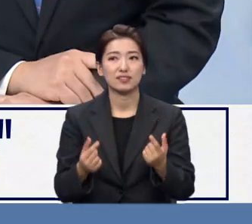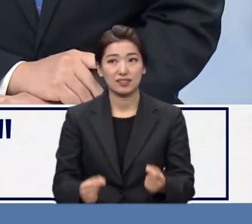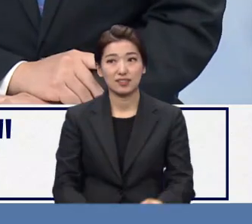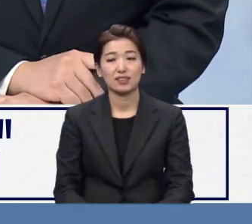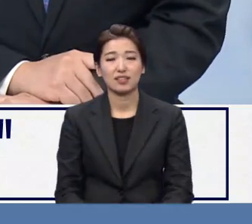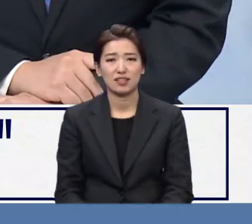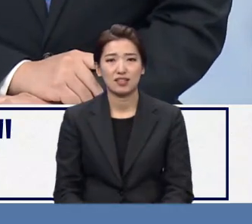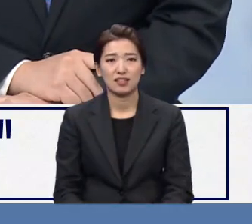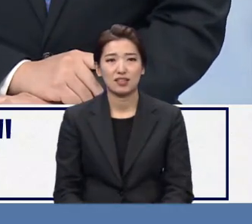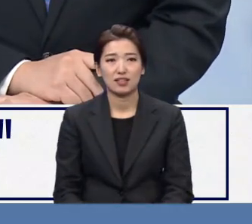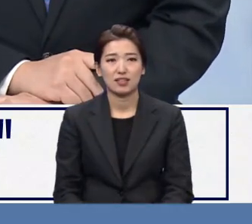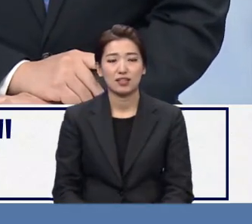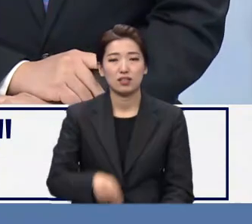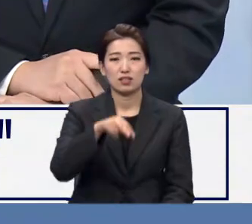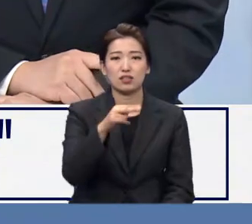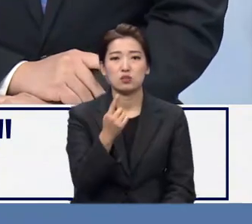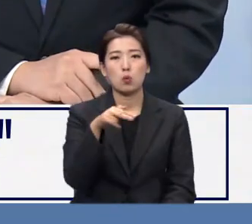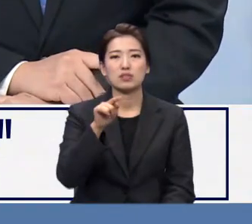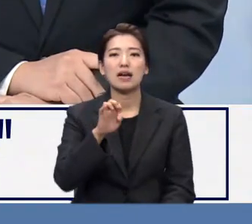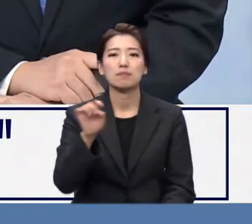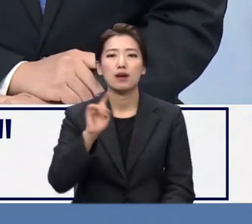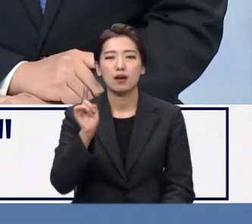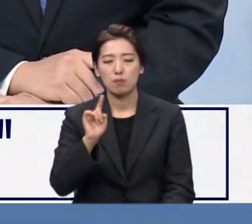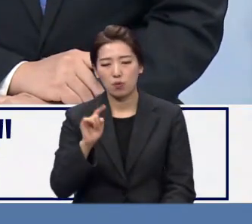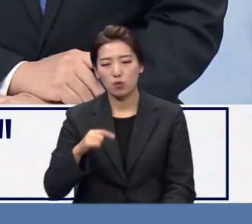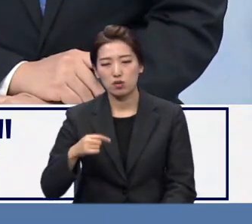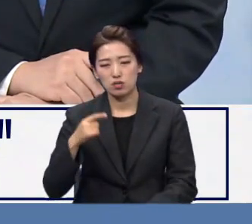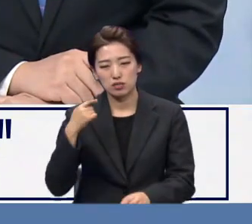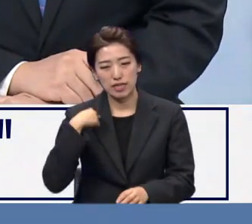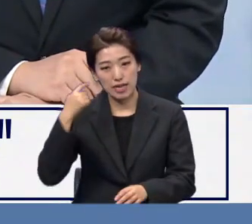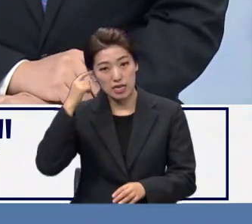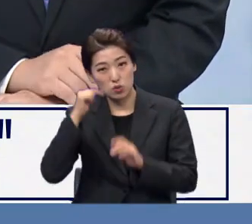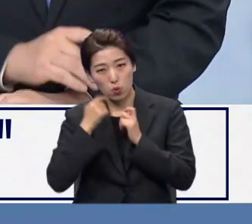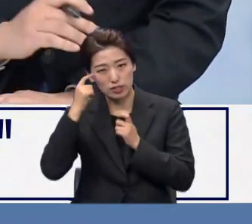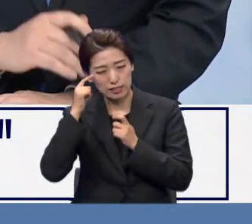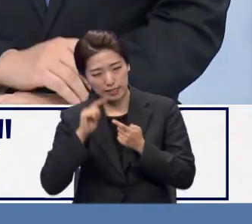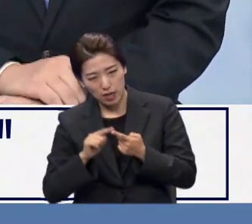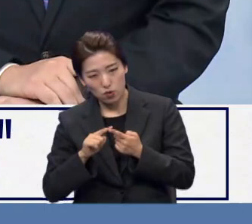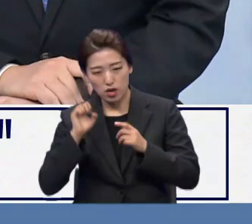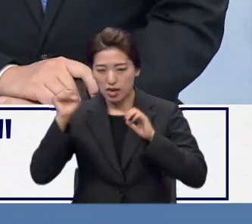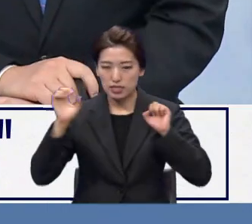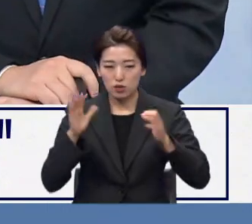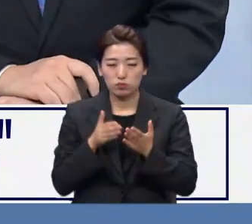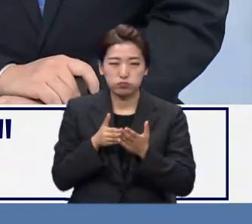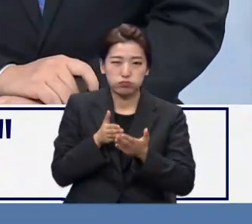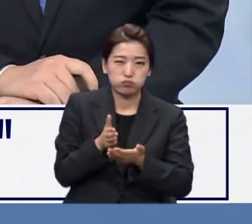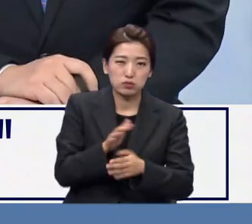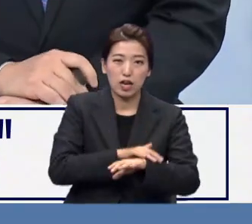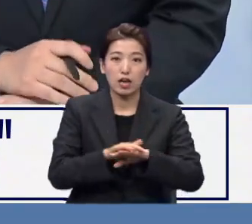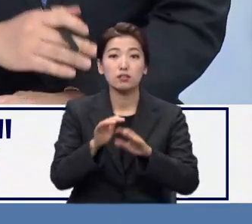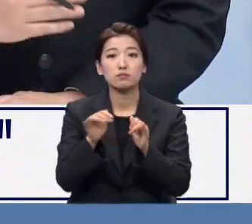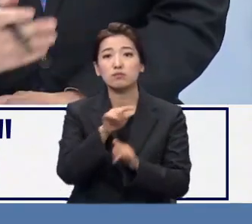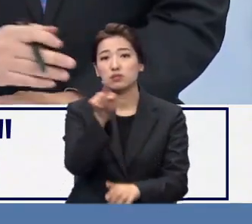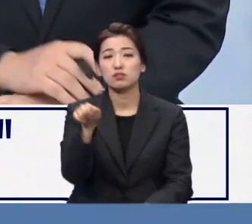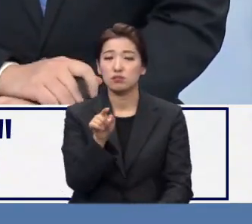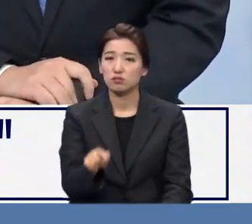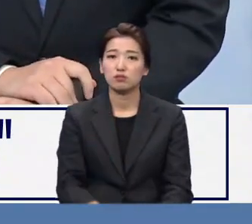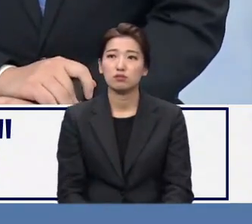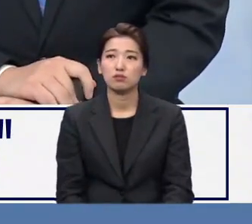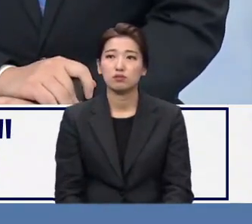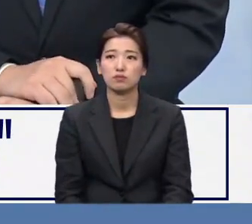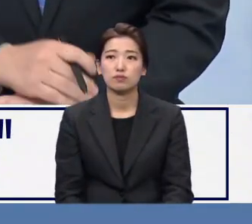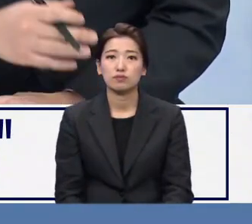길었죠 소파라서 과연 어떠한 일을 하셨는지도 사실 의문이고 스스로 밝혔듯이 오히려 시민 단체